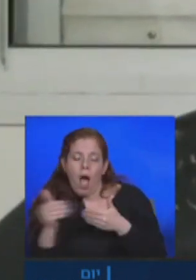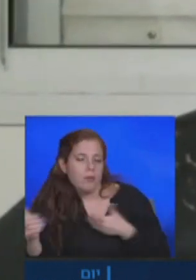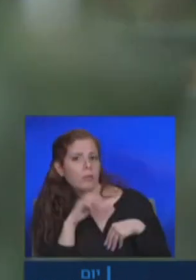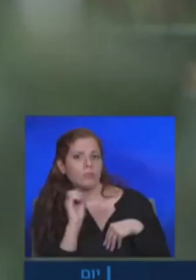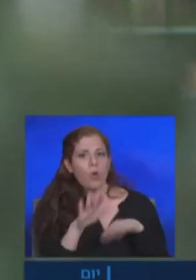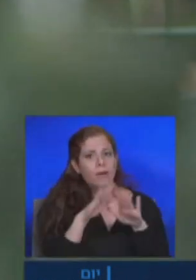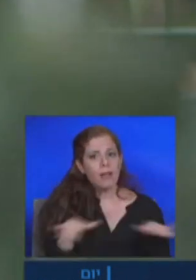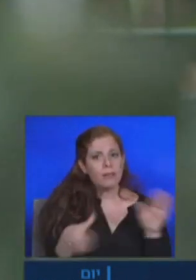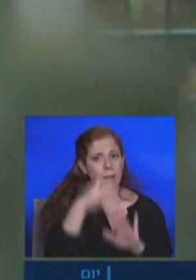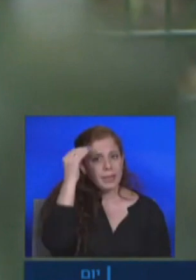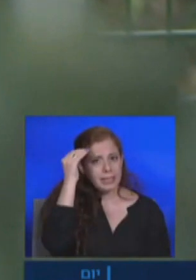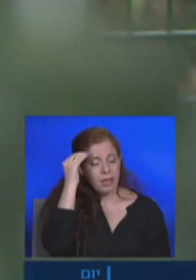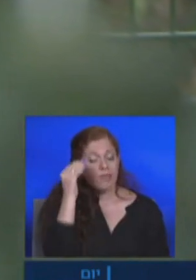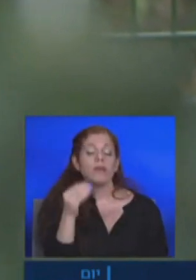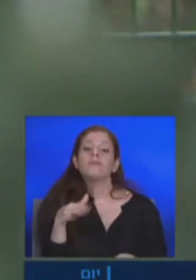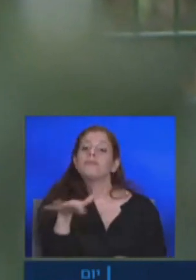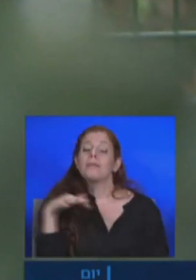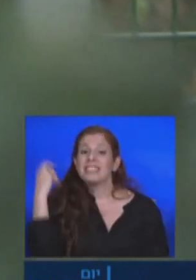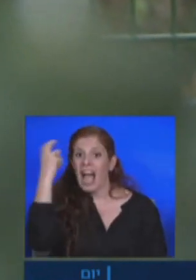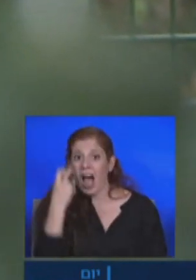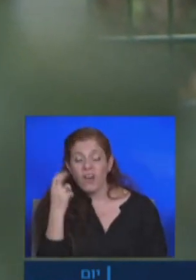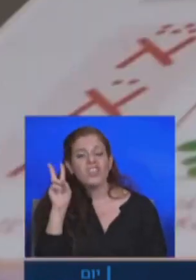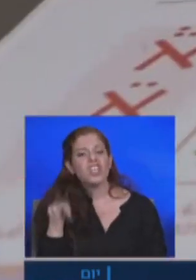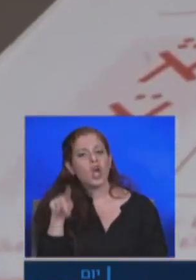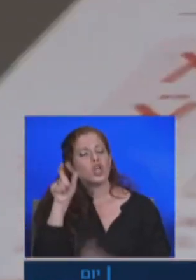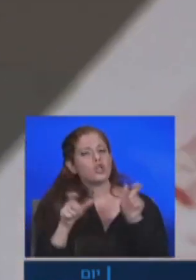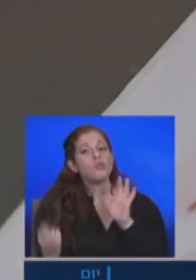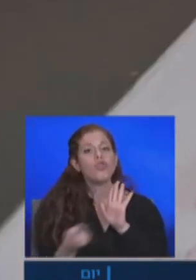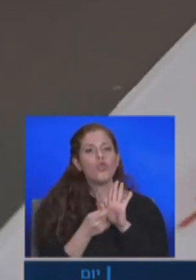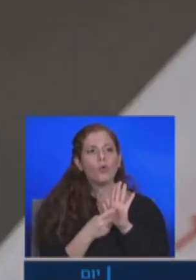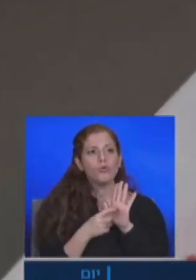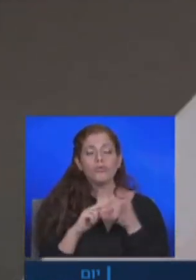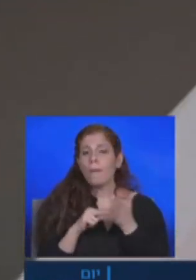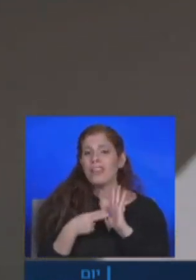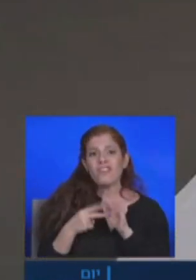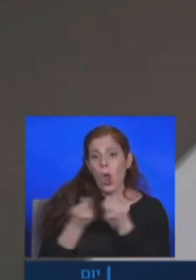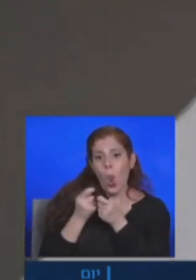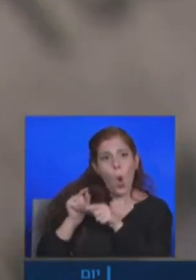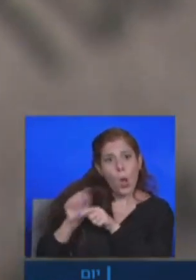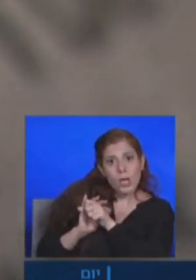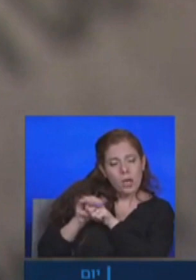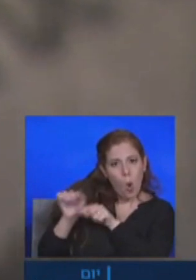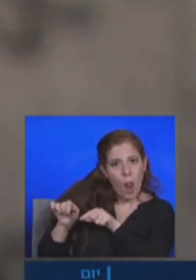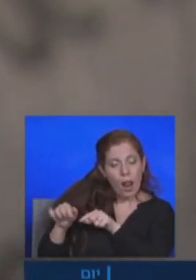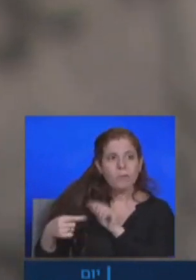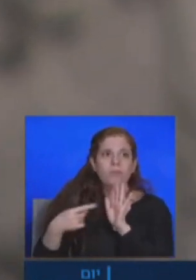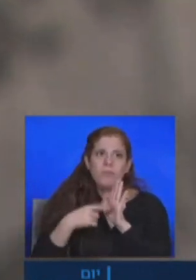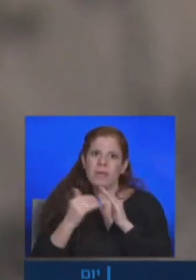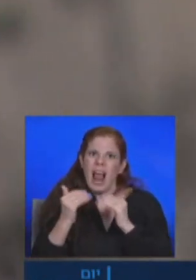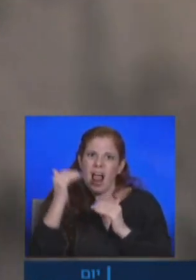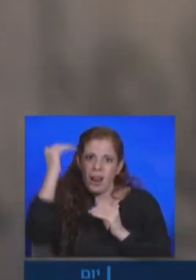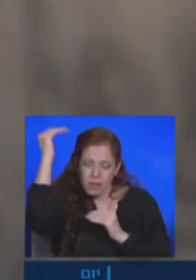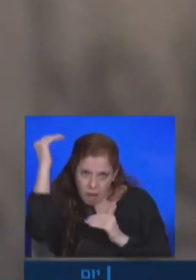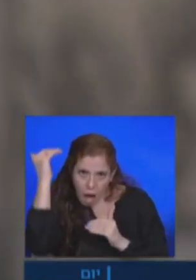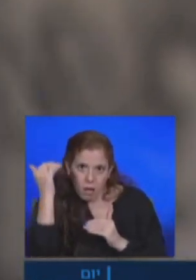משחק. במגזר הערבי יש מי שדורש שהמתווה לא יחול עליהם בשל העלייה באחוזי התחלואה במגזר ובשל